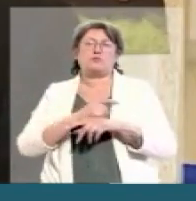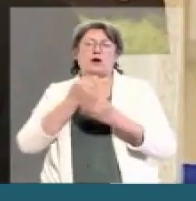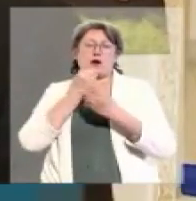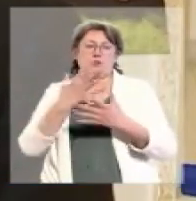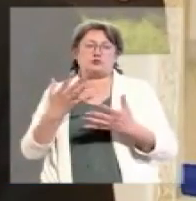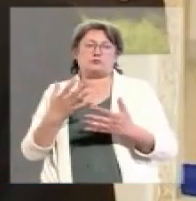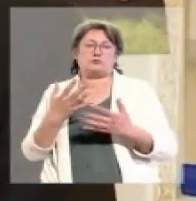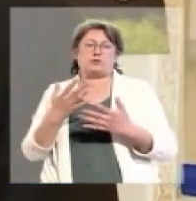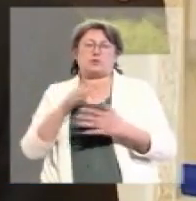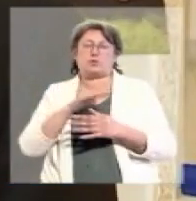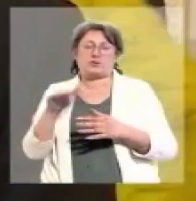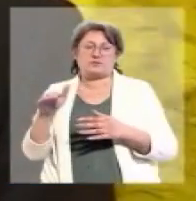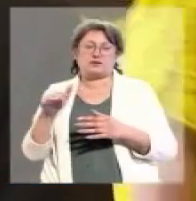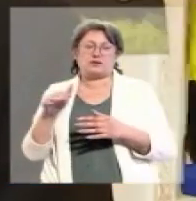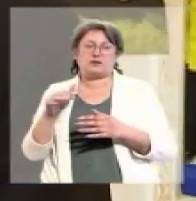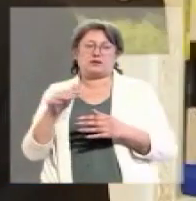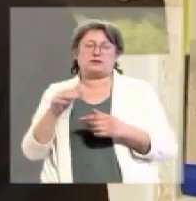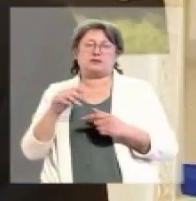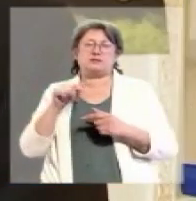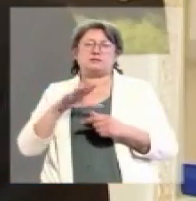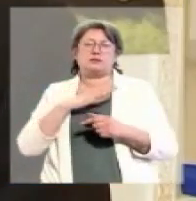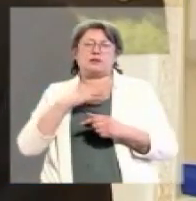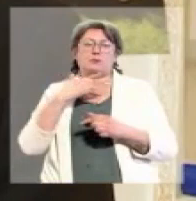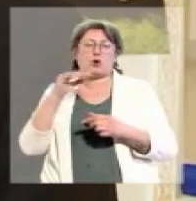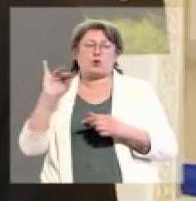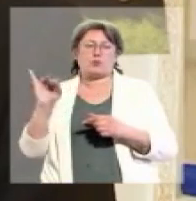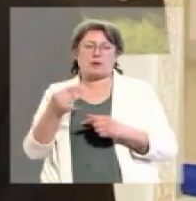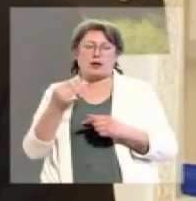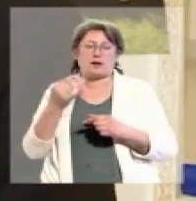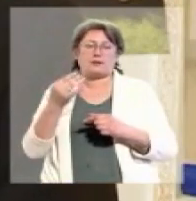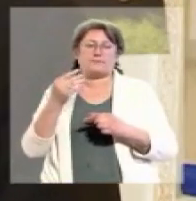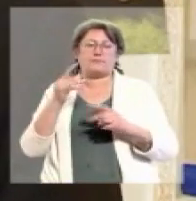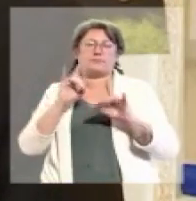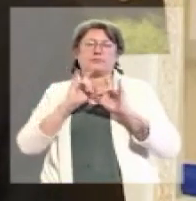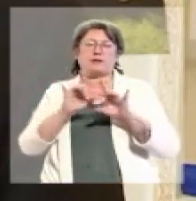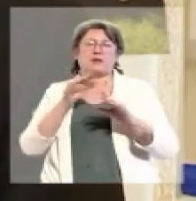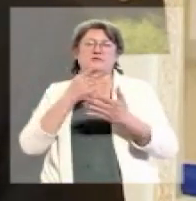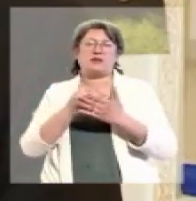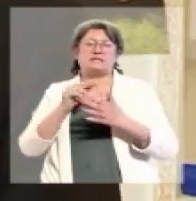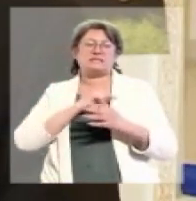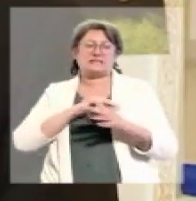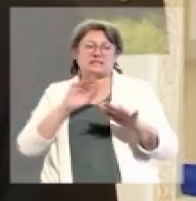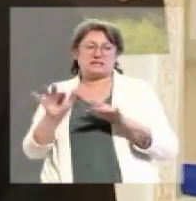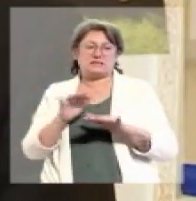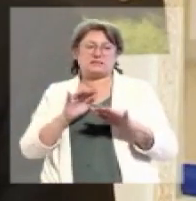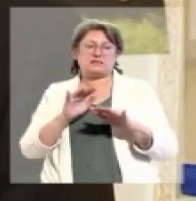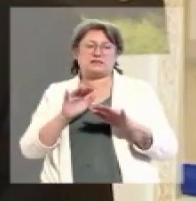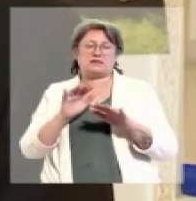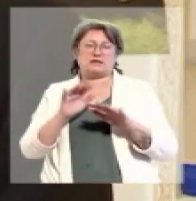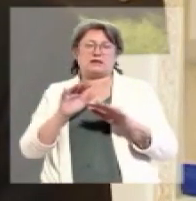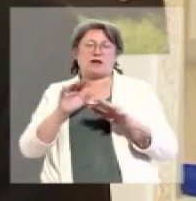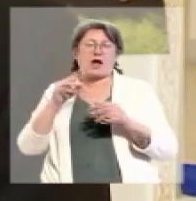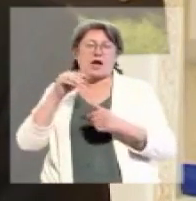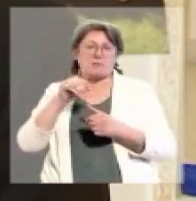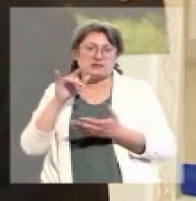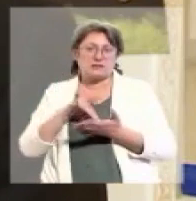хорошем организационном уровне. Здесь было ряд юбиляров, которые рассказали о своей деятельности. И